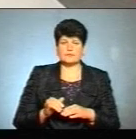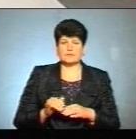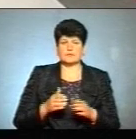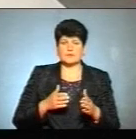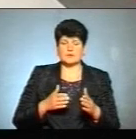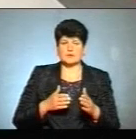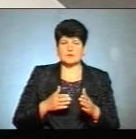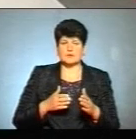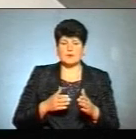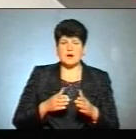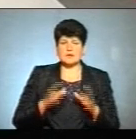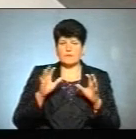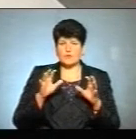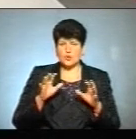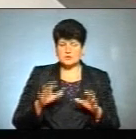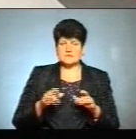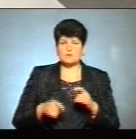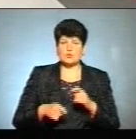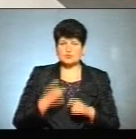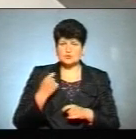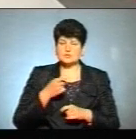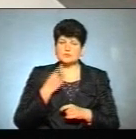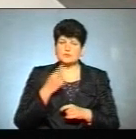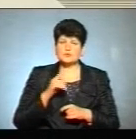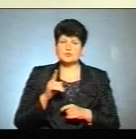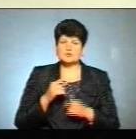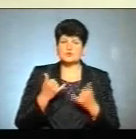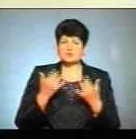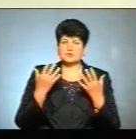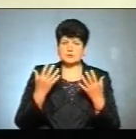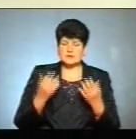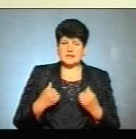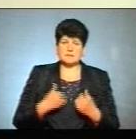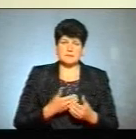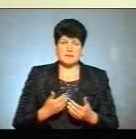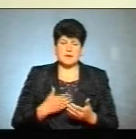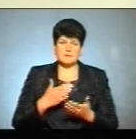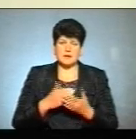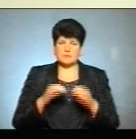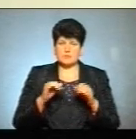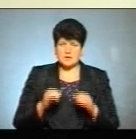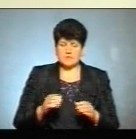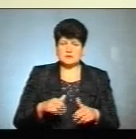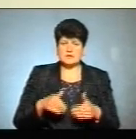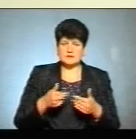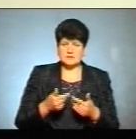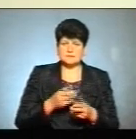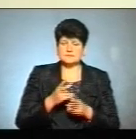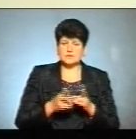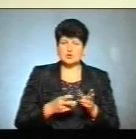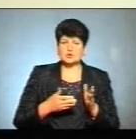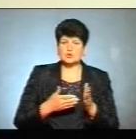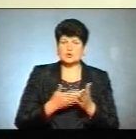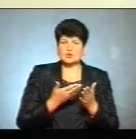того, Кодекс про адмінправопорушення гласить, що на сьогоднішній день ми маємо право пред'являти претензії безпосередньо